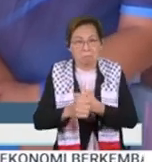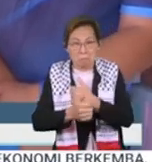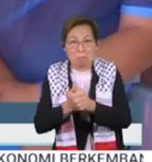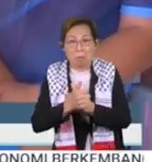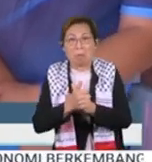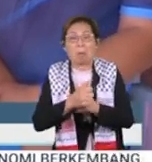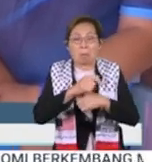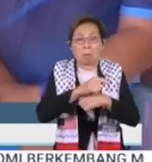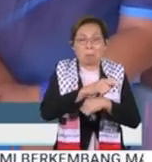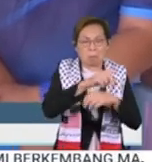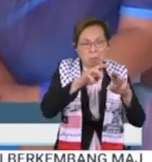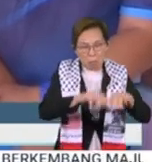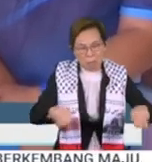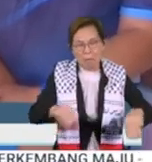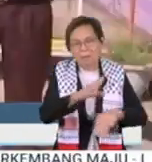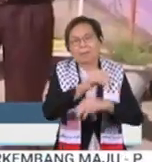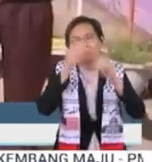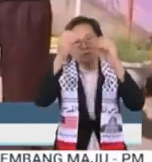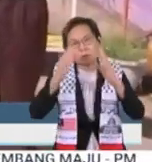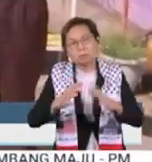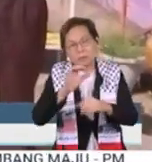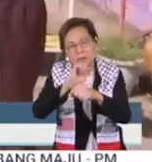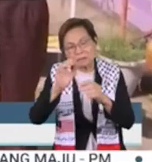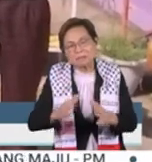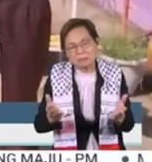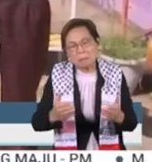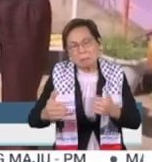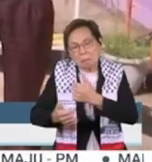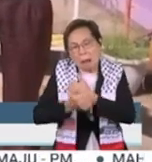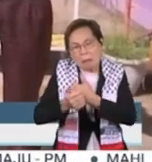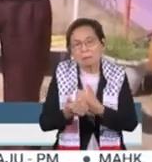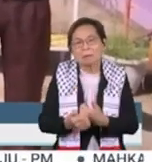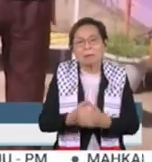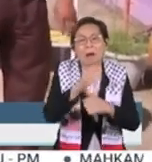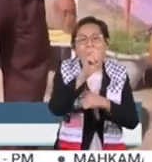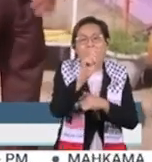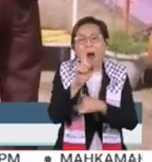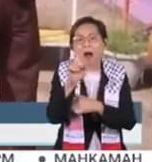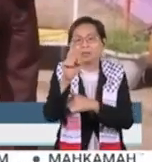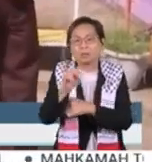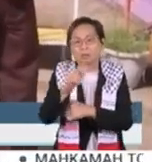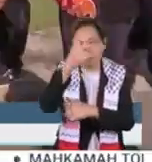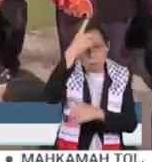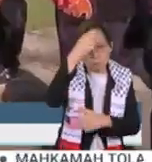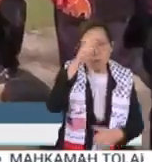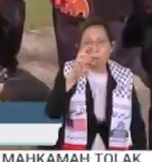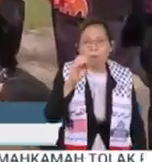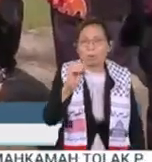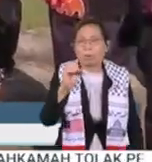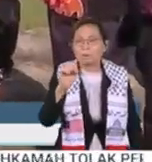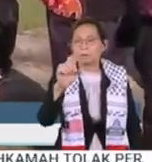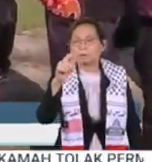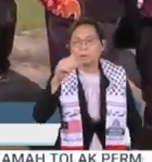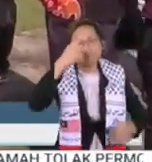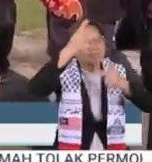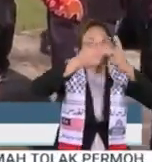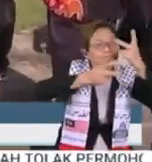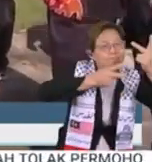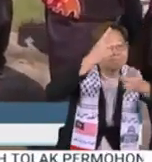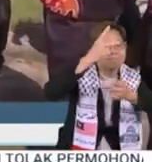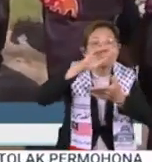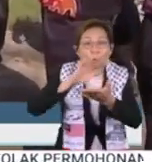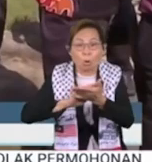juga murid sekolah ini. Sementara itu, Adun Lumadan Datuk Ruslan Muharram yang meninjau sekolah